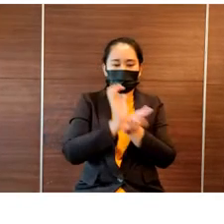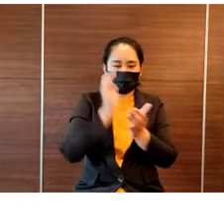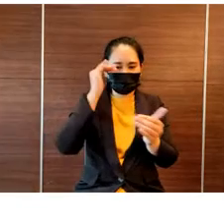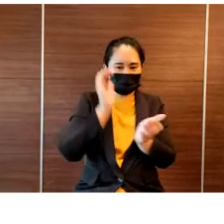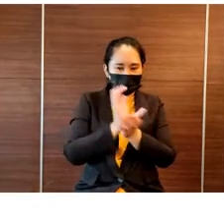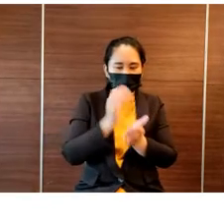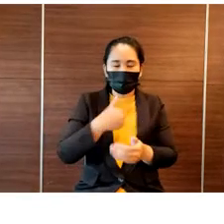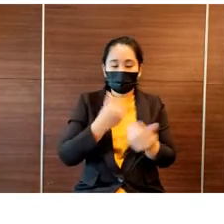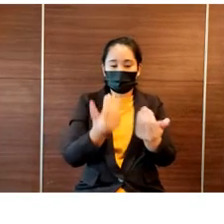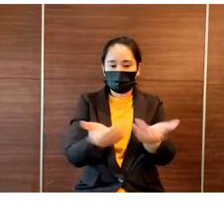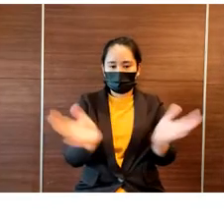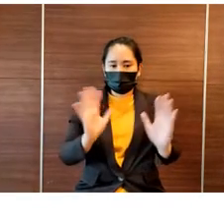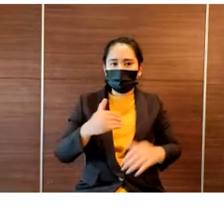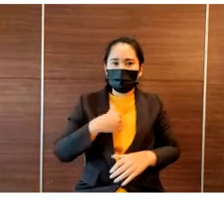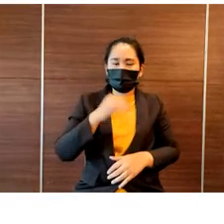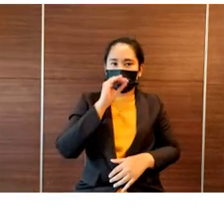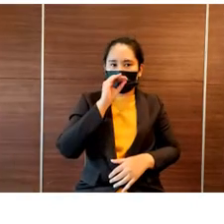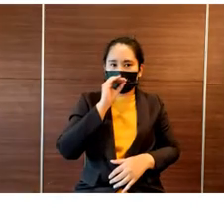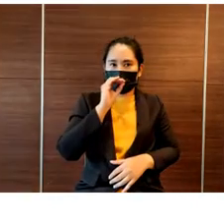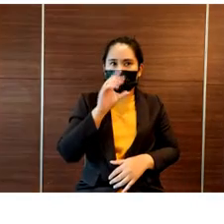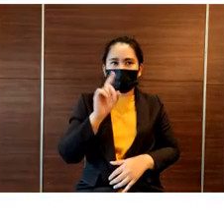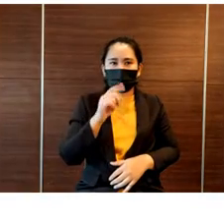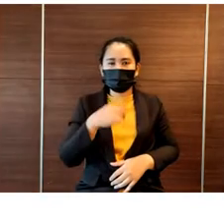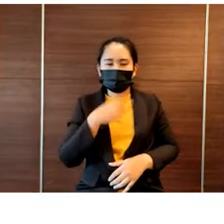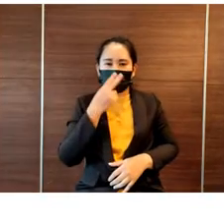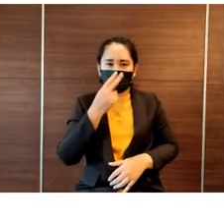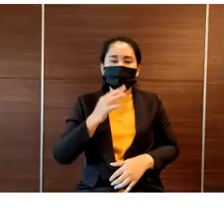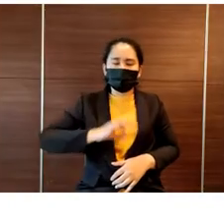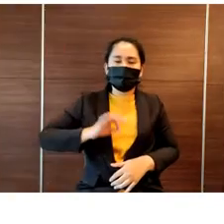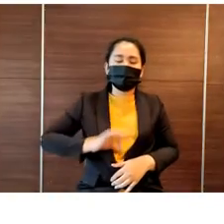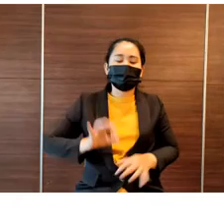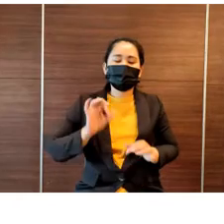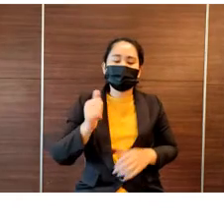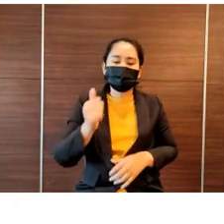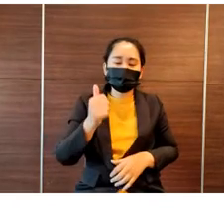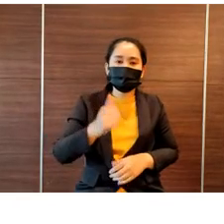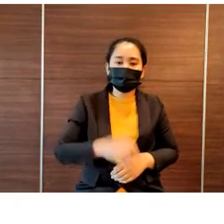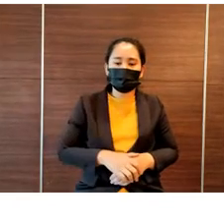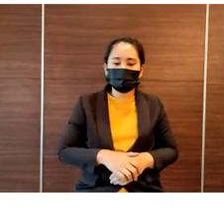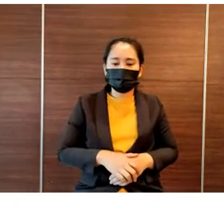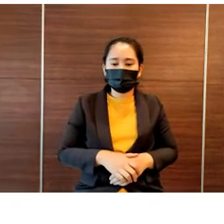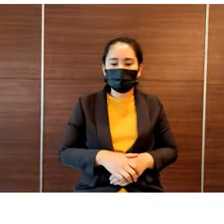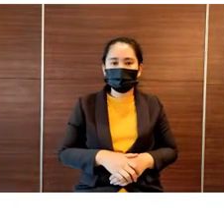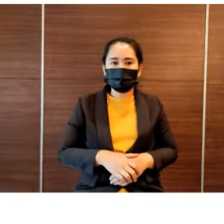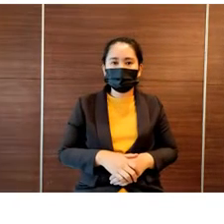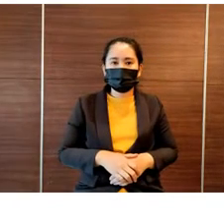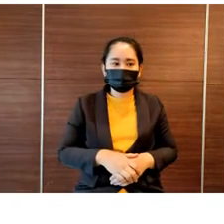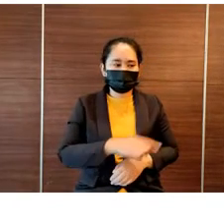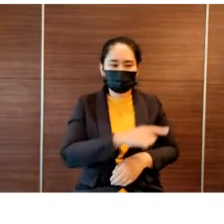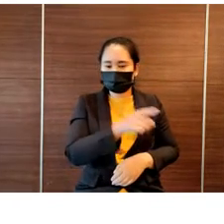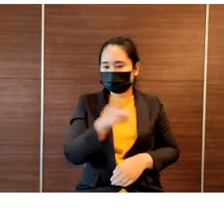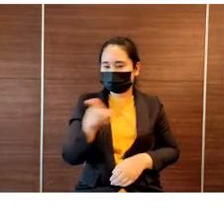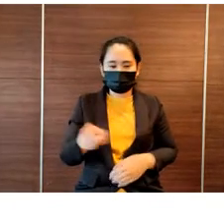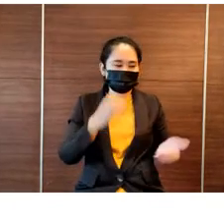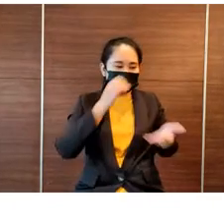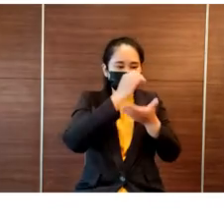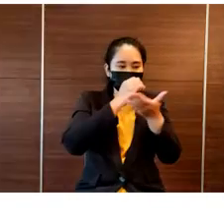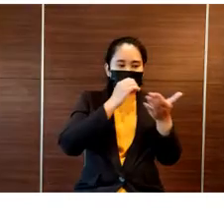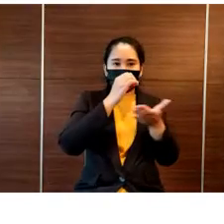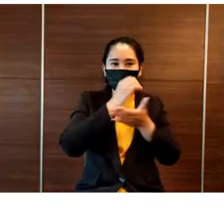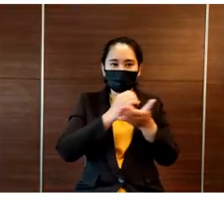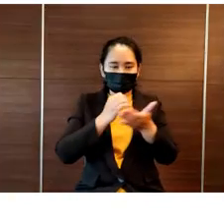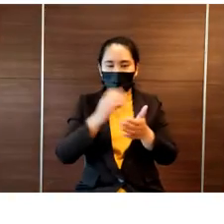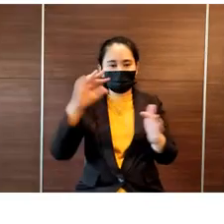รู้สึกว่าเออก็ดีเหมือนกันชั่วนะมันเล่นยาให้ตำรวจจับไปจะได้